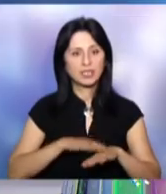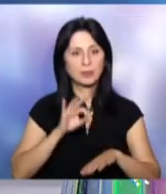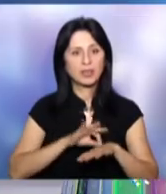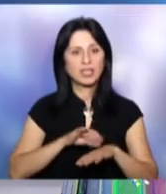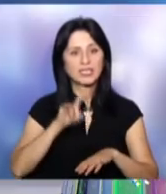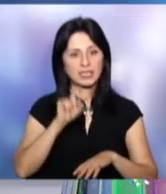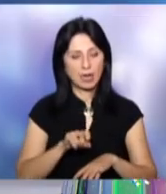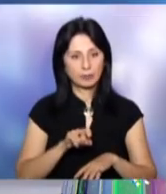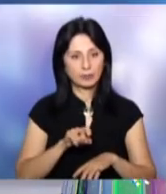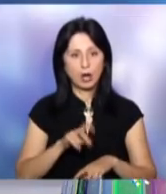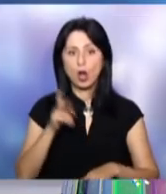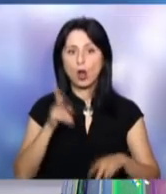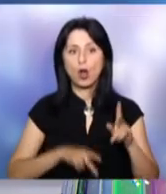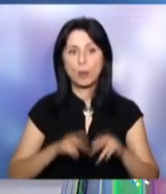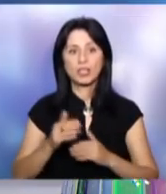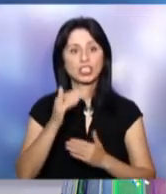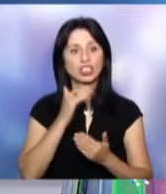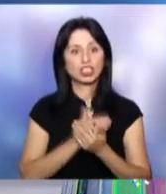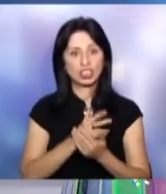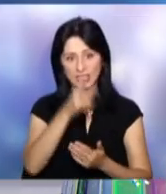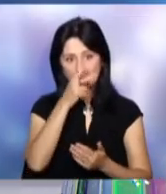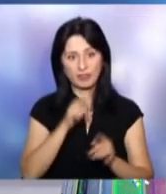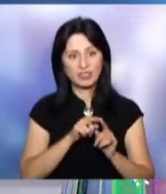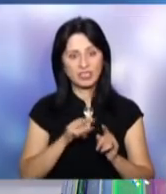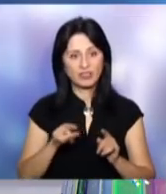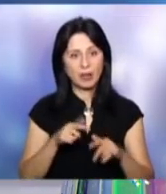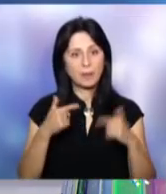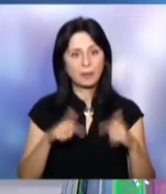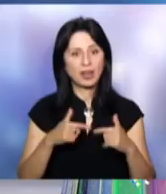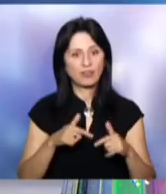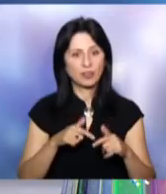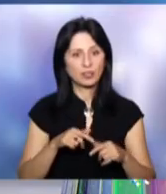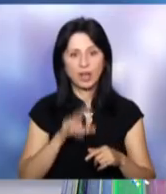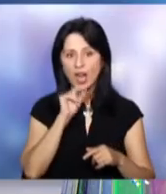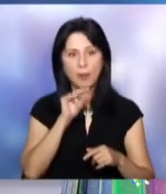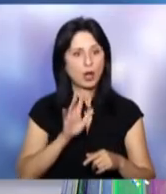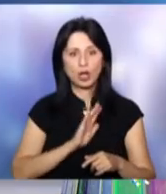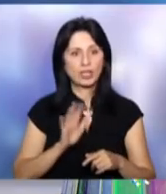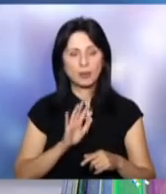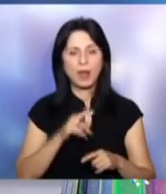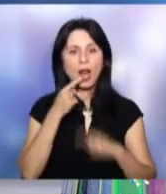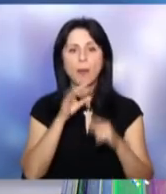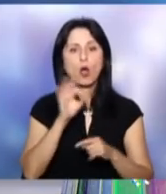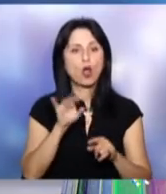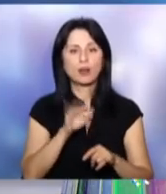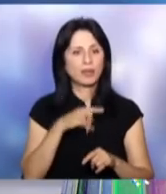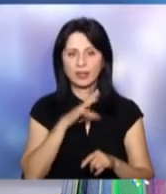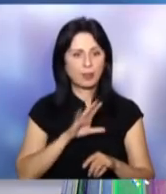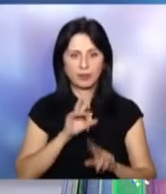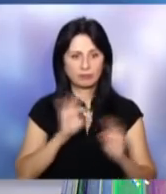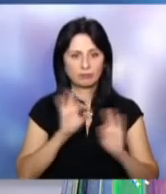დიაგნოზის გამო, ოპერაციის შემდეგ სამი თვის განმავლობაში პრაქტიკულად არ ლაპარაკობდა ამის შესახებ,